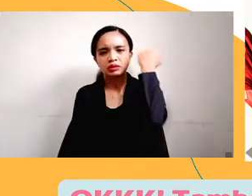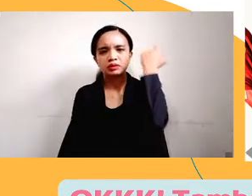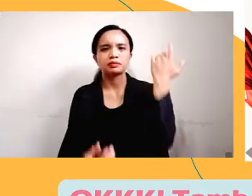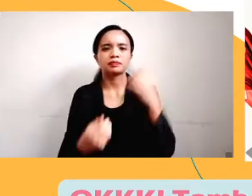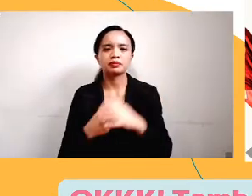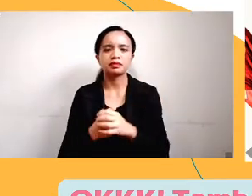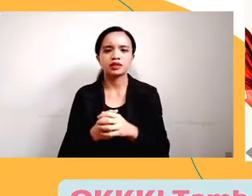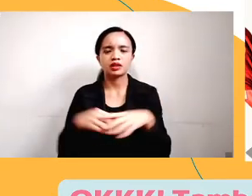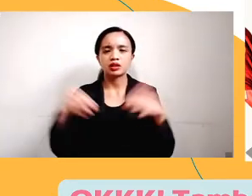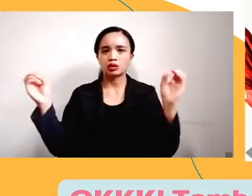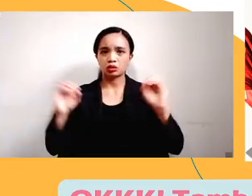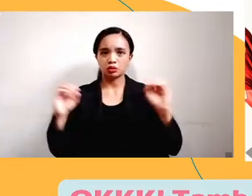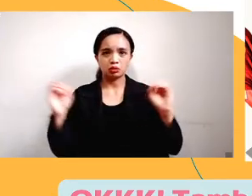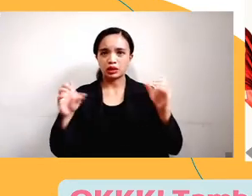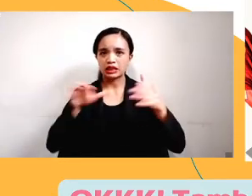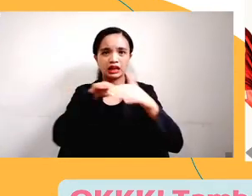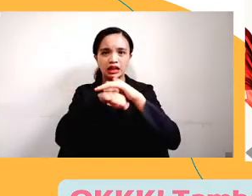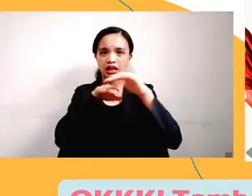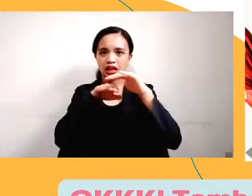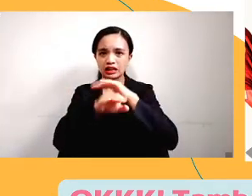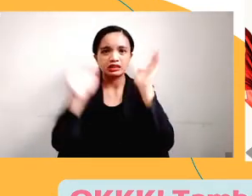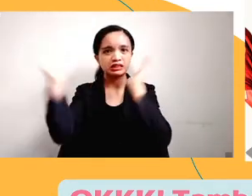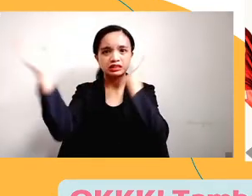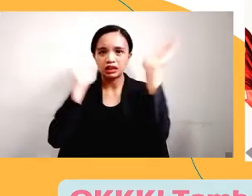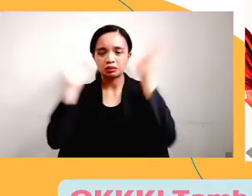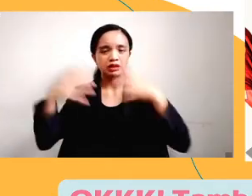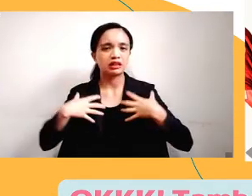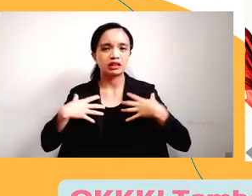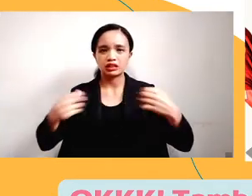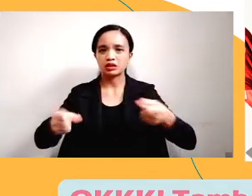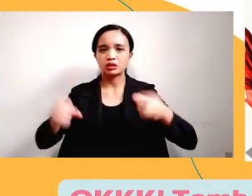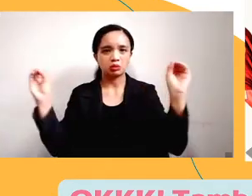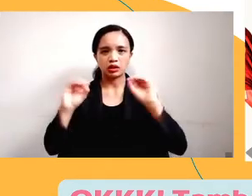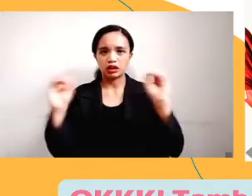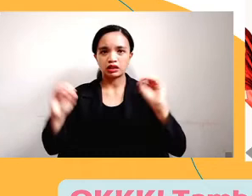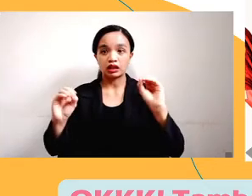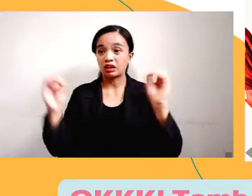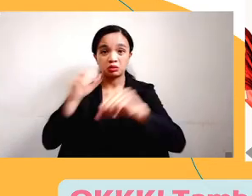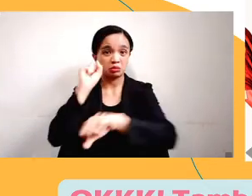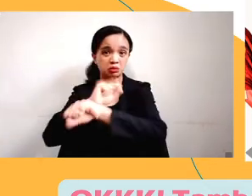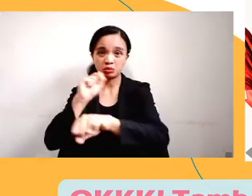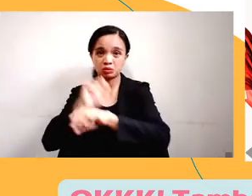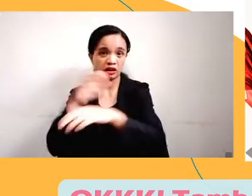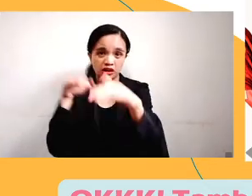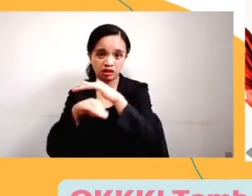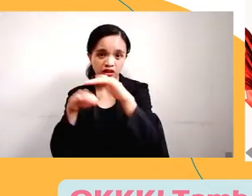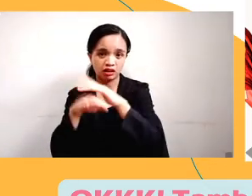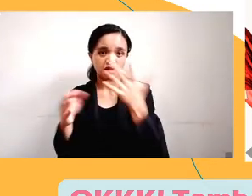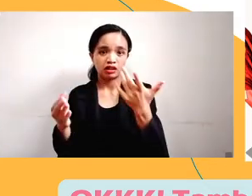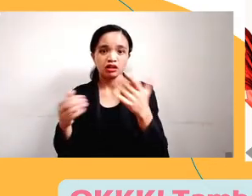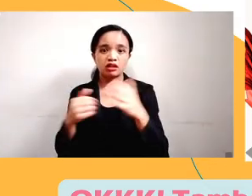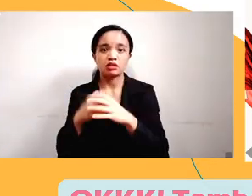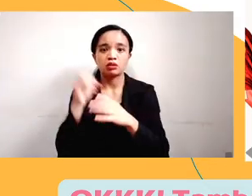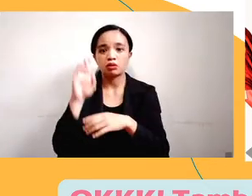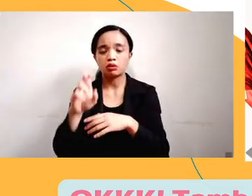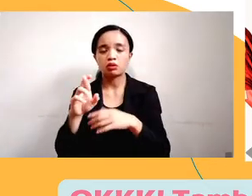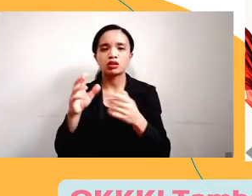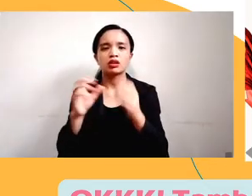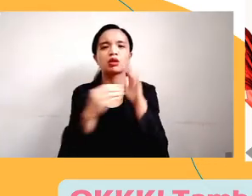Kawalan ng access sa serbisyong pangkalusugan at pangkabuhayan. paniniil or oppression,